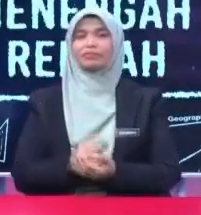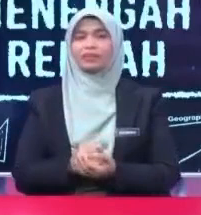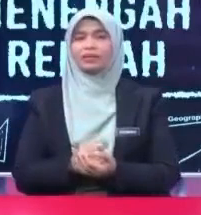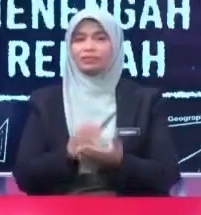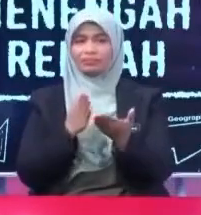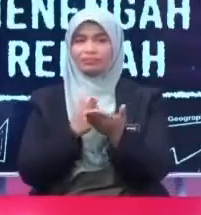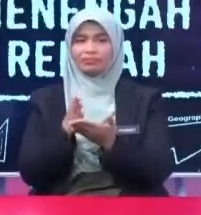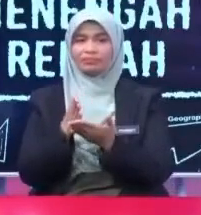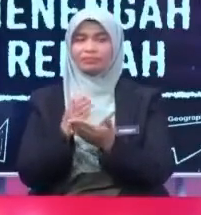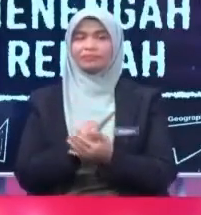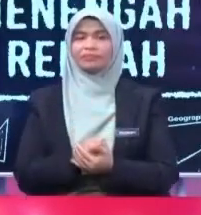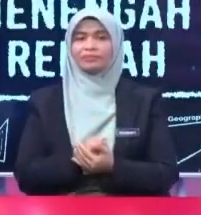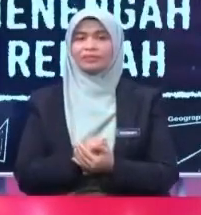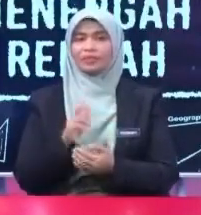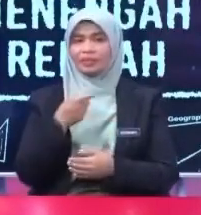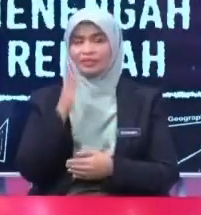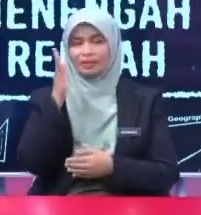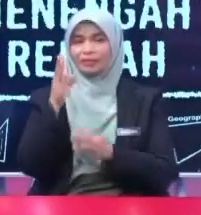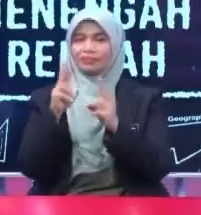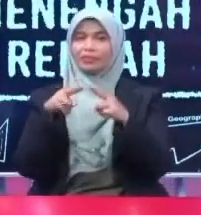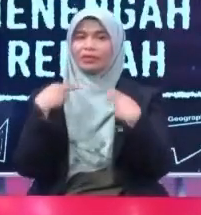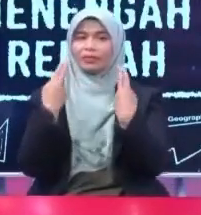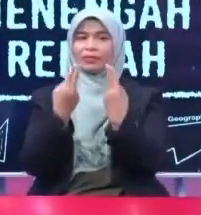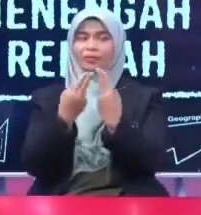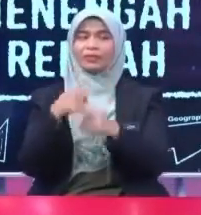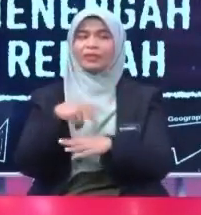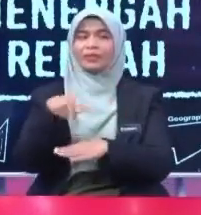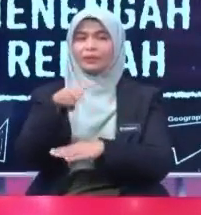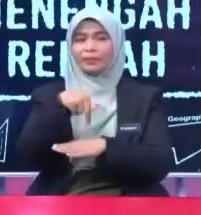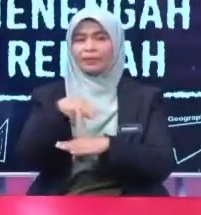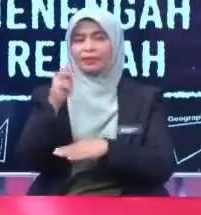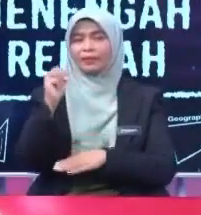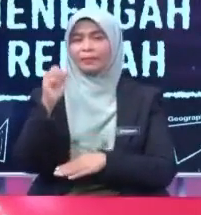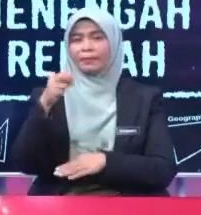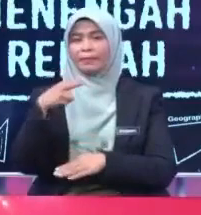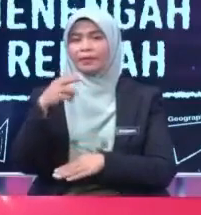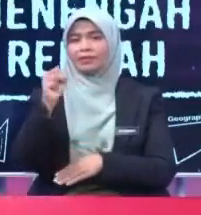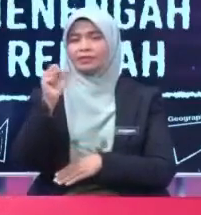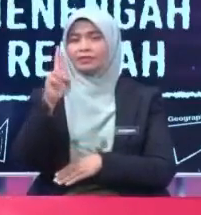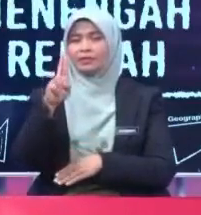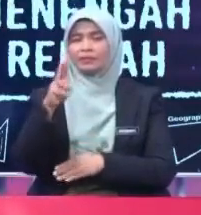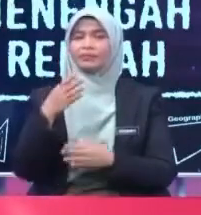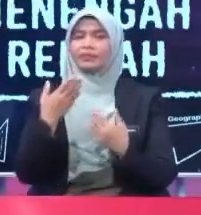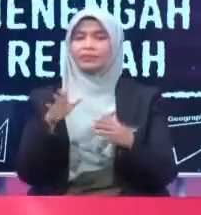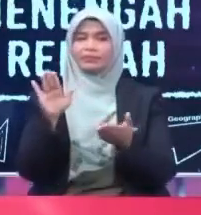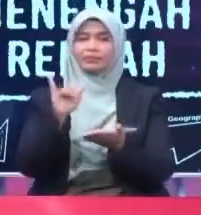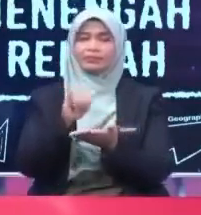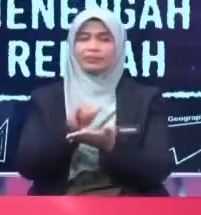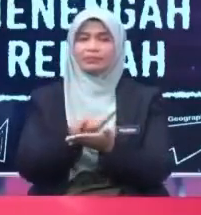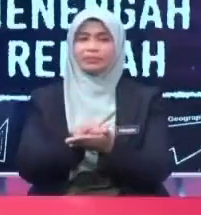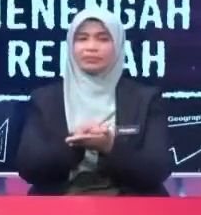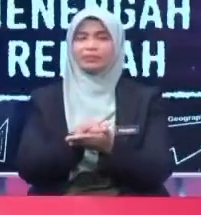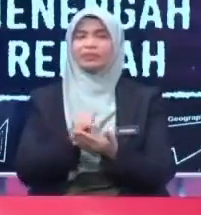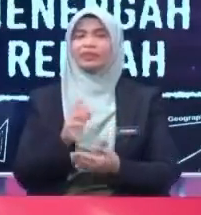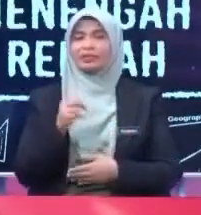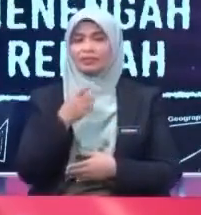Seterusnya kita akan berhimpun di padang mahsyar. Okey, lepas padang mahsyar apa, Aiman? Di padang